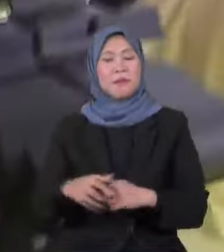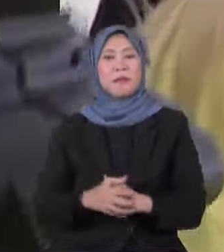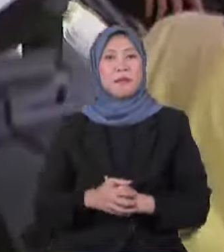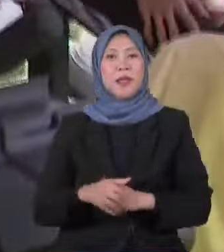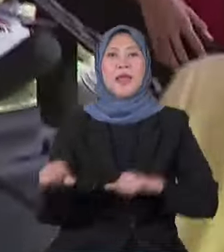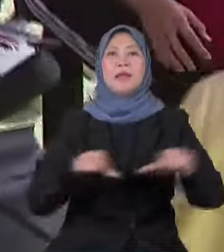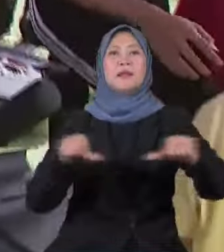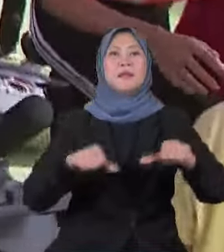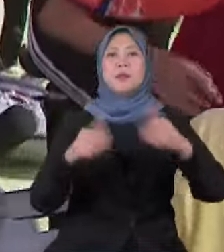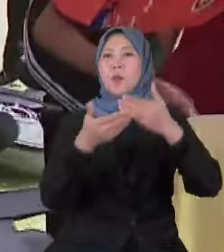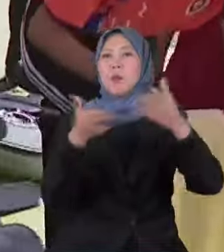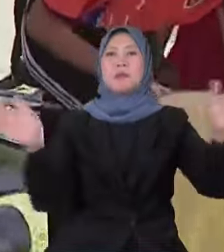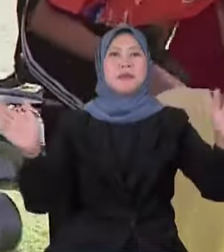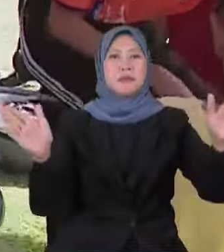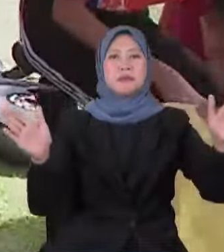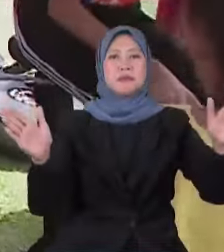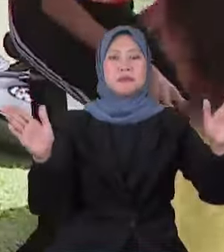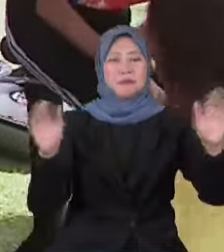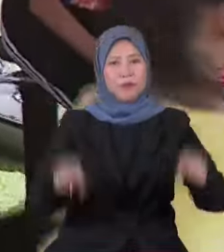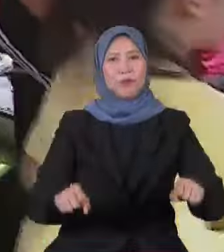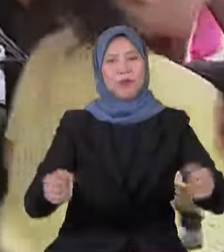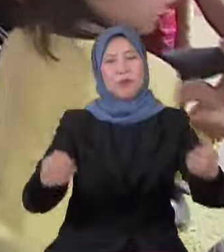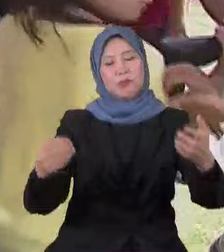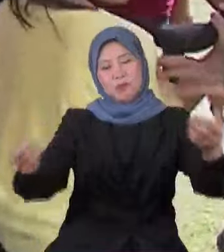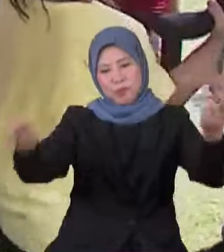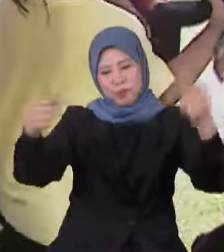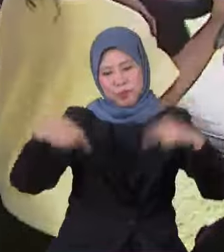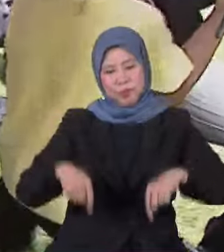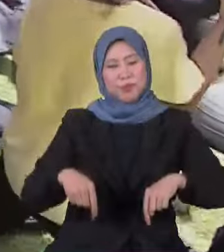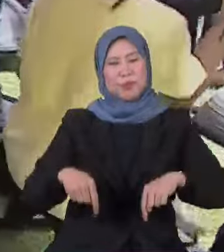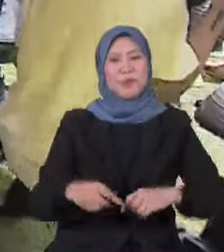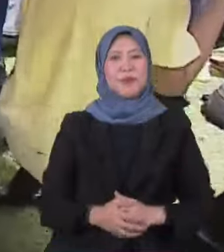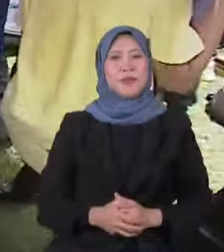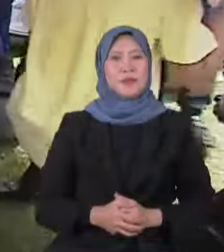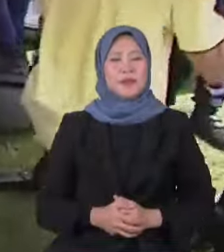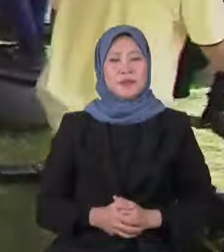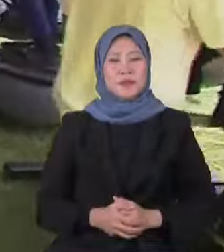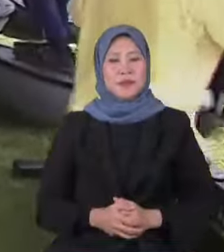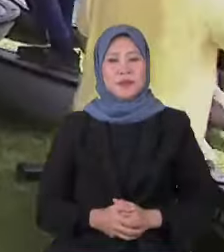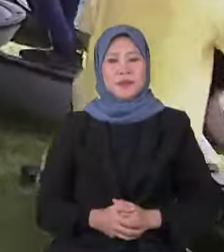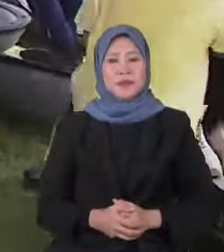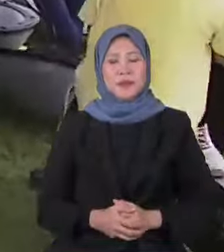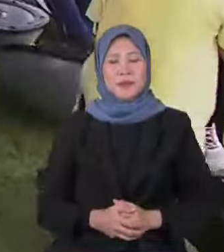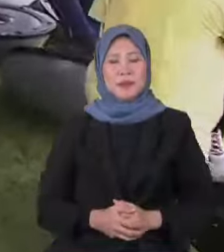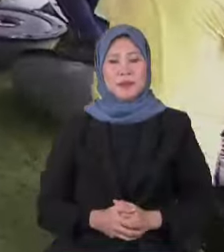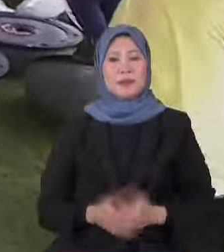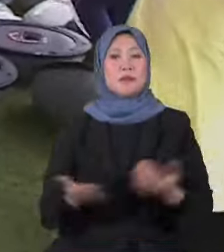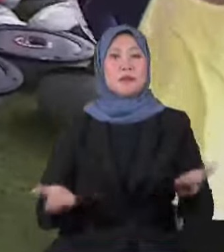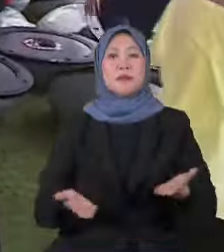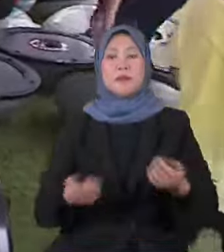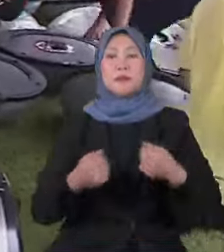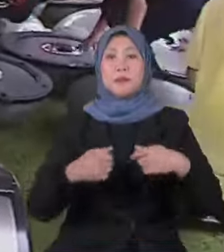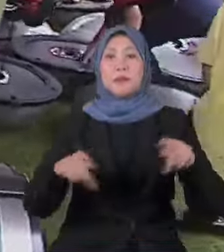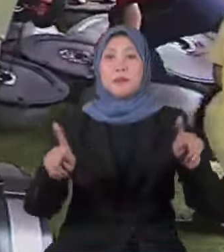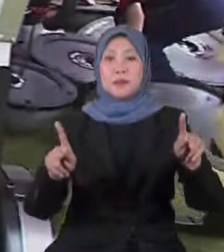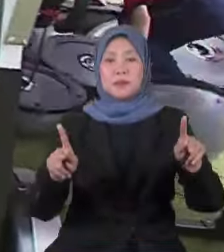terbuka pada semua. Kepada semua. Terbuka pada semua. Mungkin dari di ruangan ni saya mungkin ambil peluang jugalah